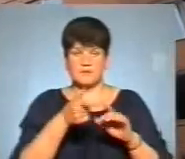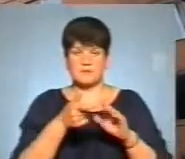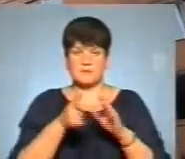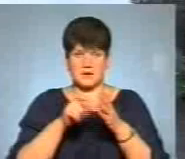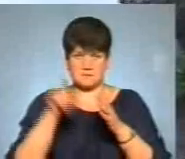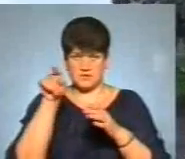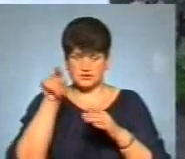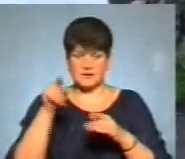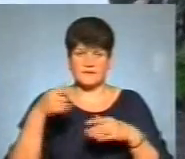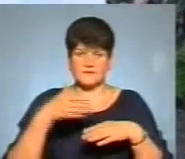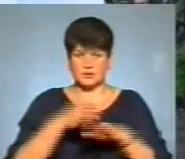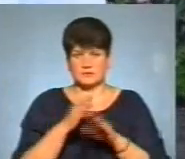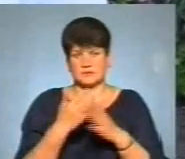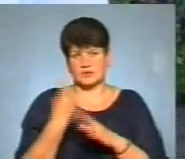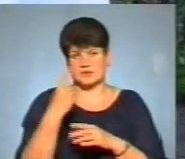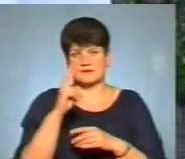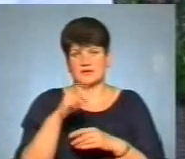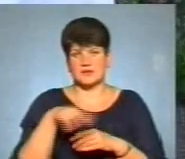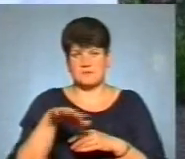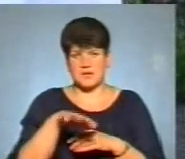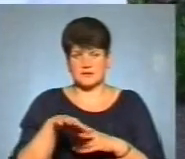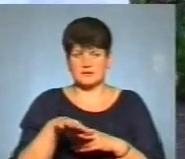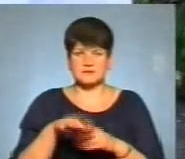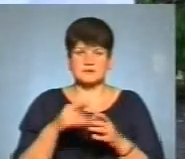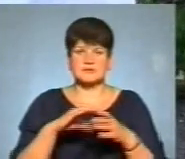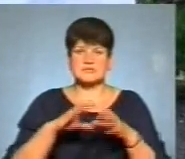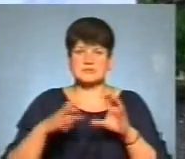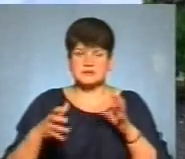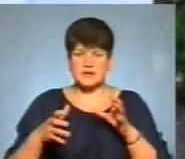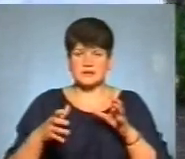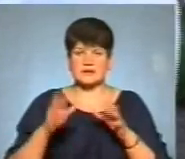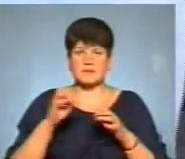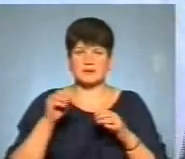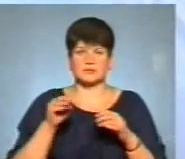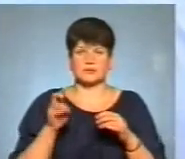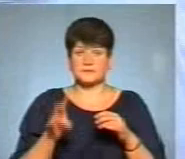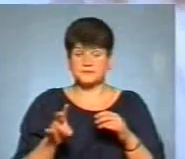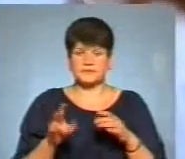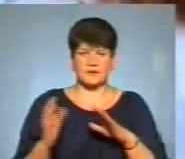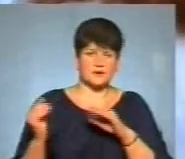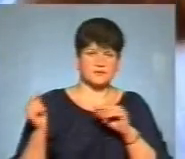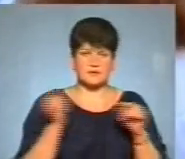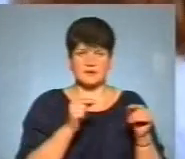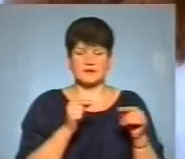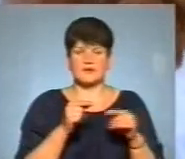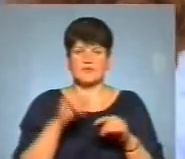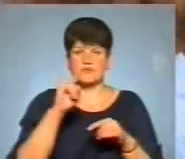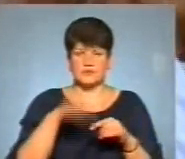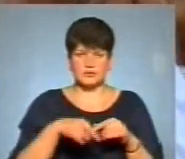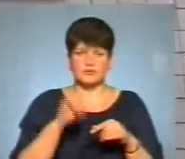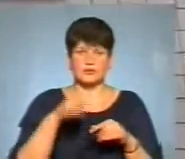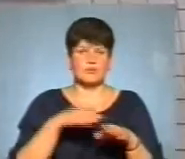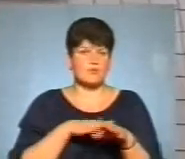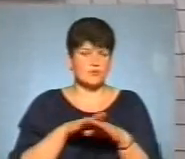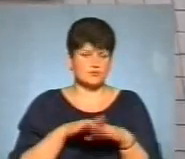там десь орієнтовно метр квадратний цегли і бетонного покриття. І вдарило нам вікно. Вікно вибите було повністю на